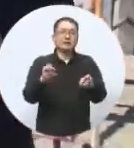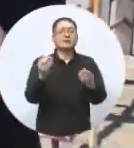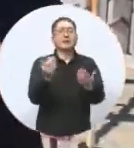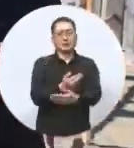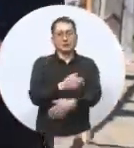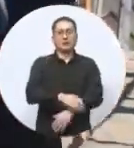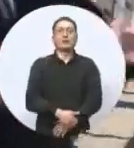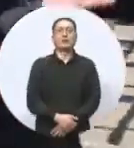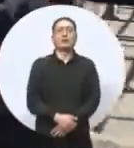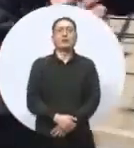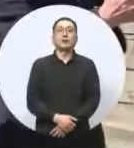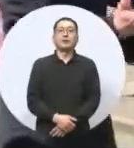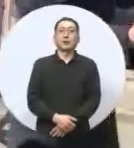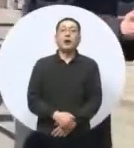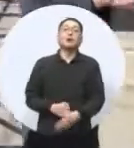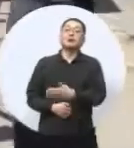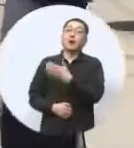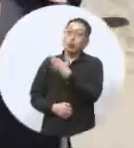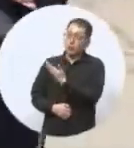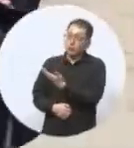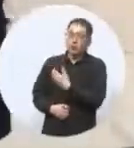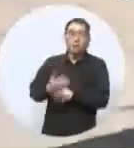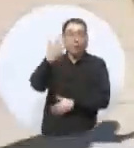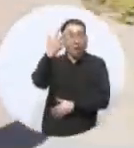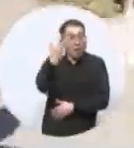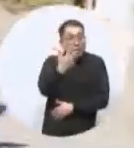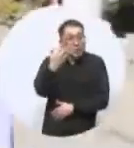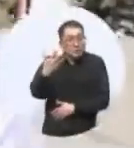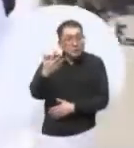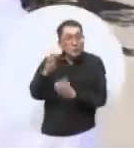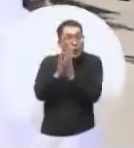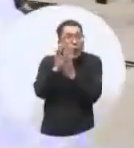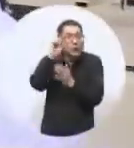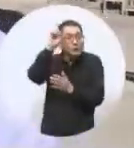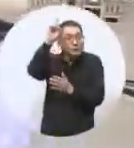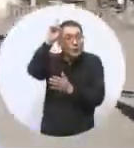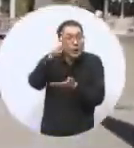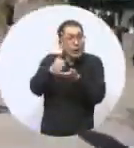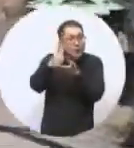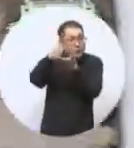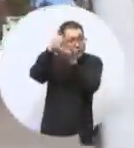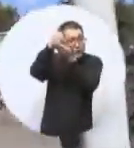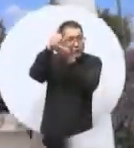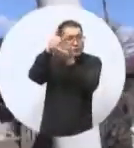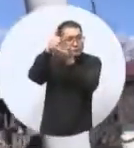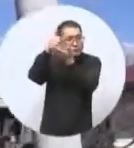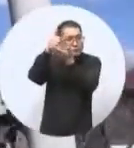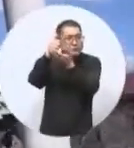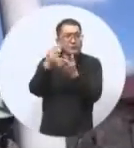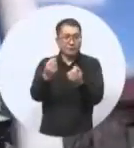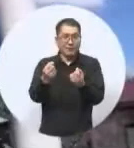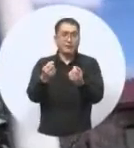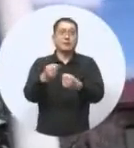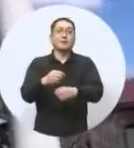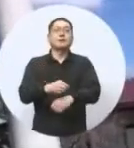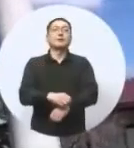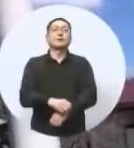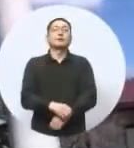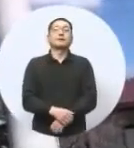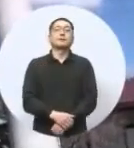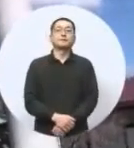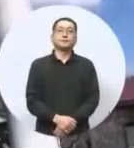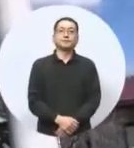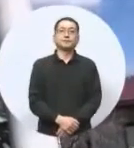があるんですね。です、じゃあここにはその8人の 神様、八柱といいますかね、そういうこと